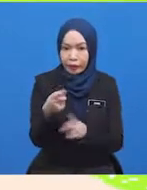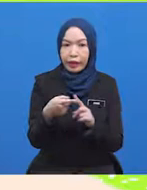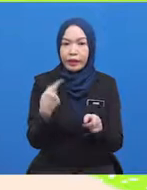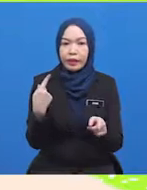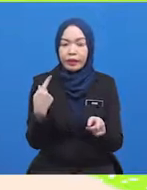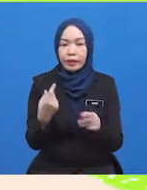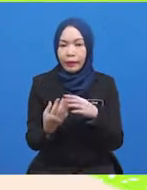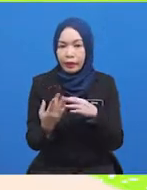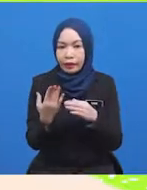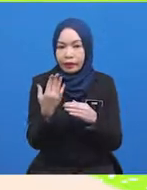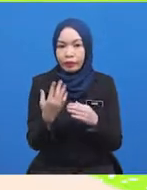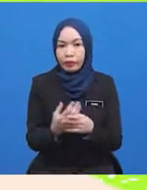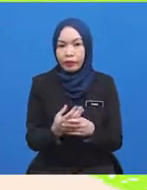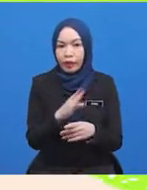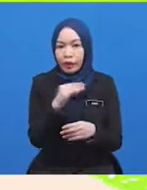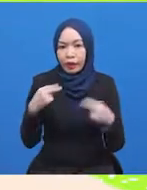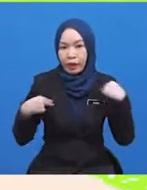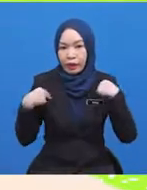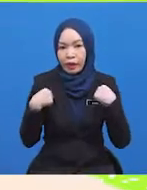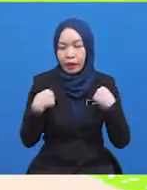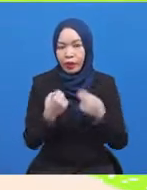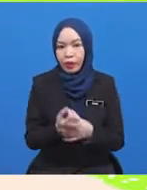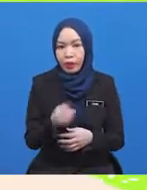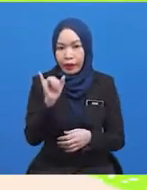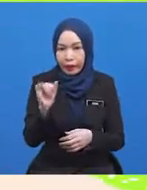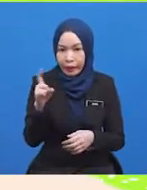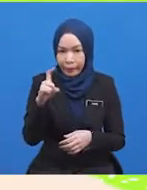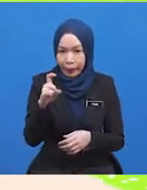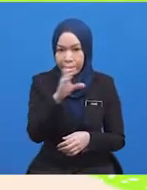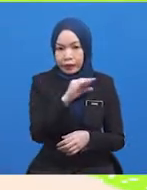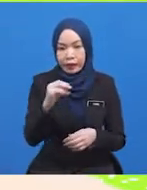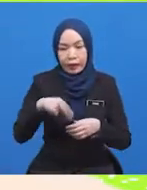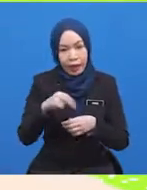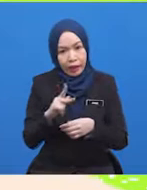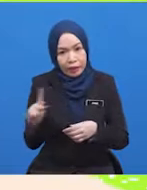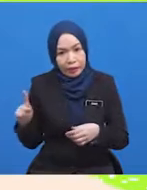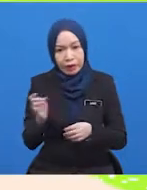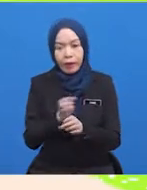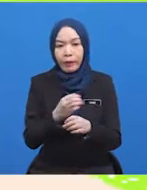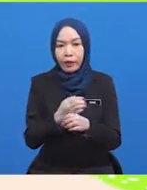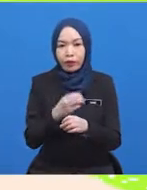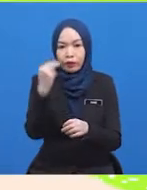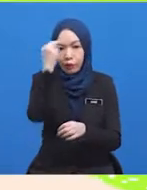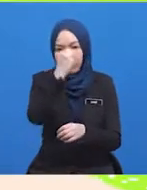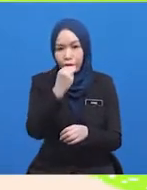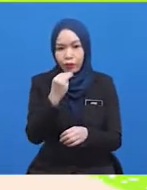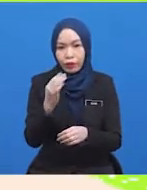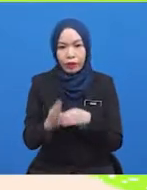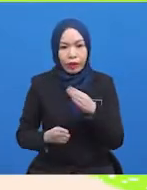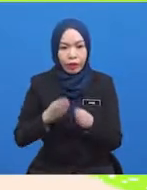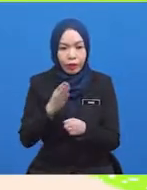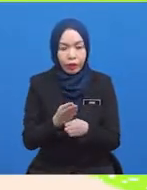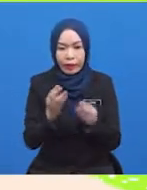haiwan yang mereput dan menghasilkan bentuk muka bumi, tanah gambut dan pinggir pantai.